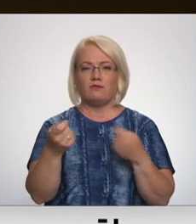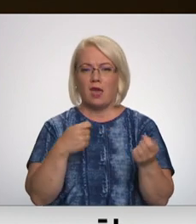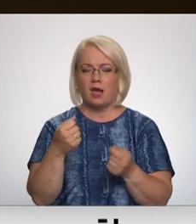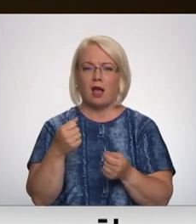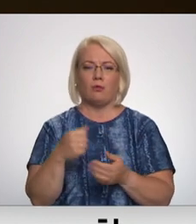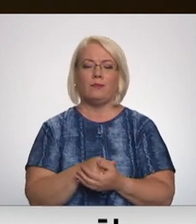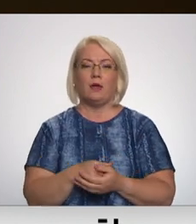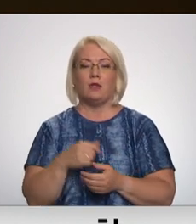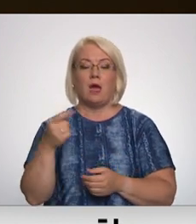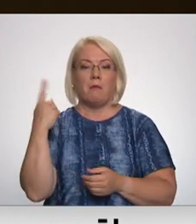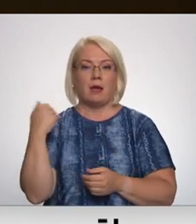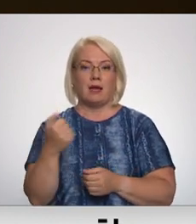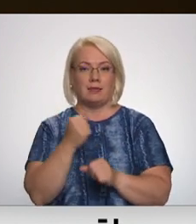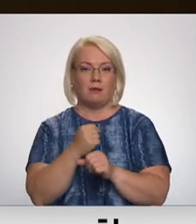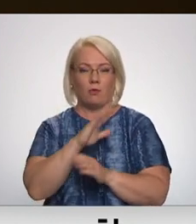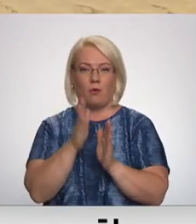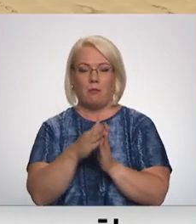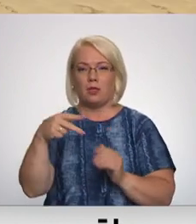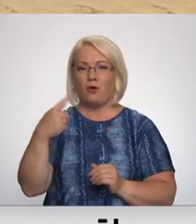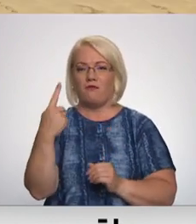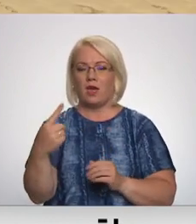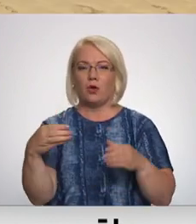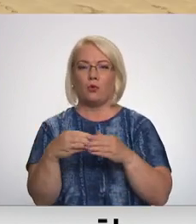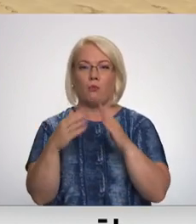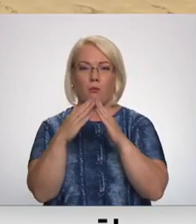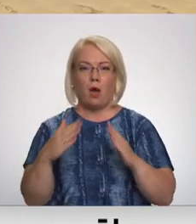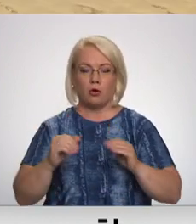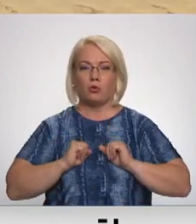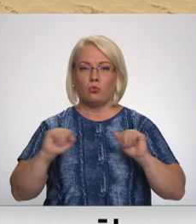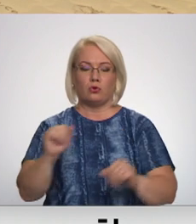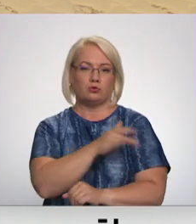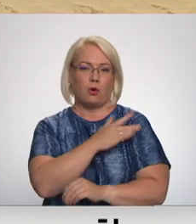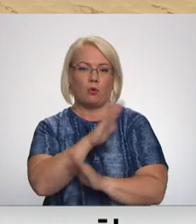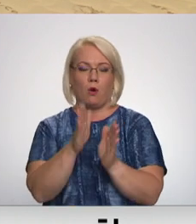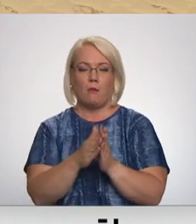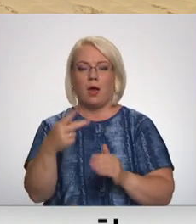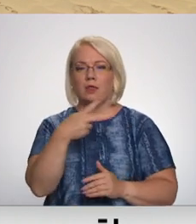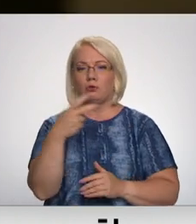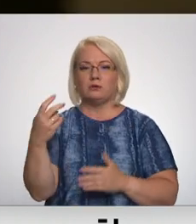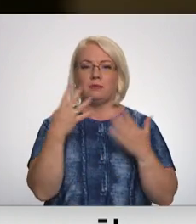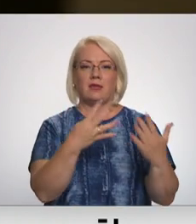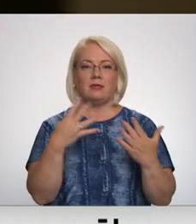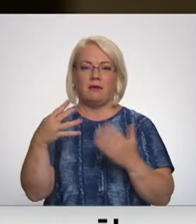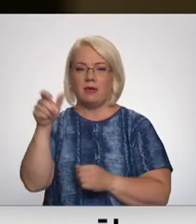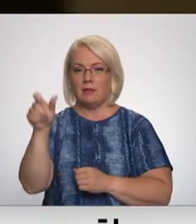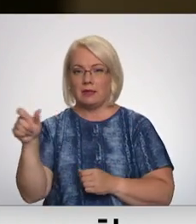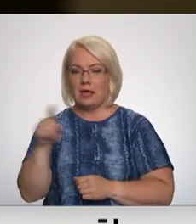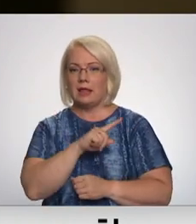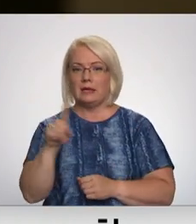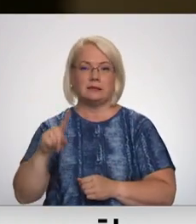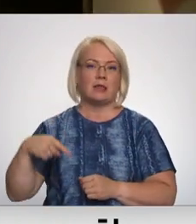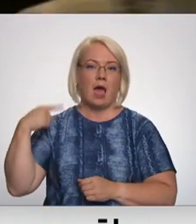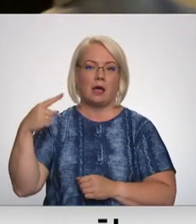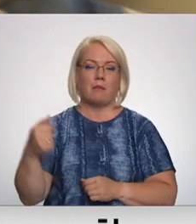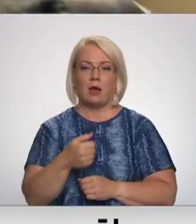visā Latvijā darbojās 21 grupu māja, kopumā nodrošinot pakalpojumu 299 klientiem. Iecerēts, ka līdz nākamajam